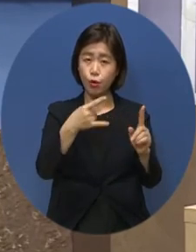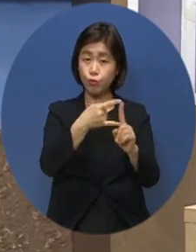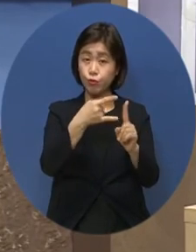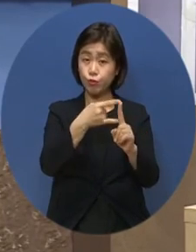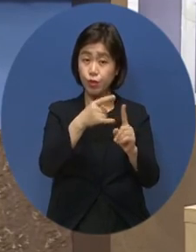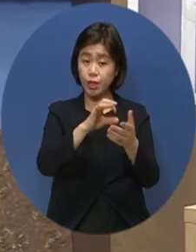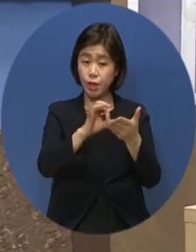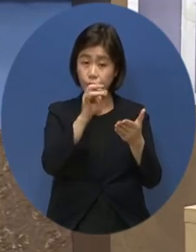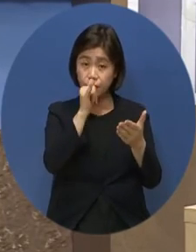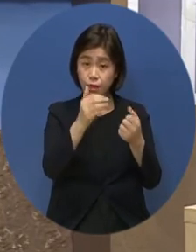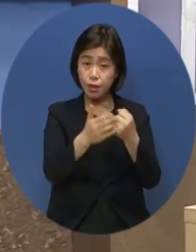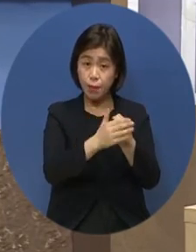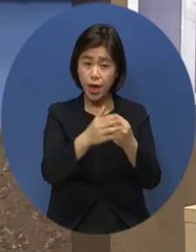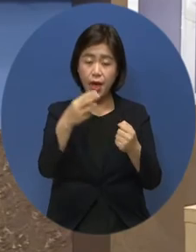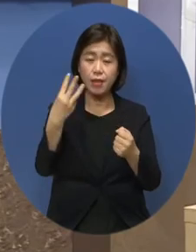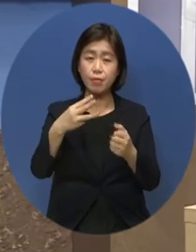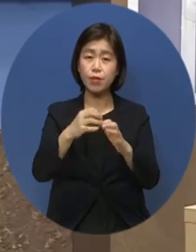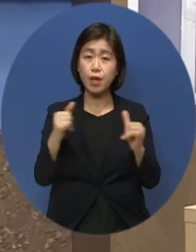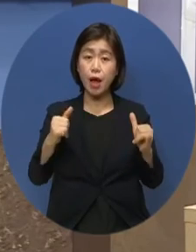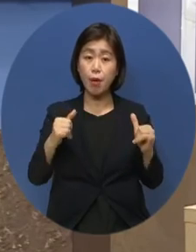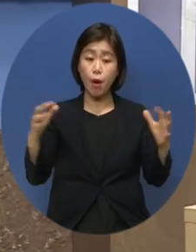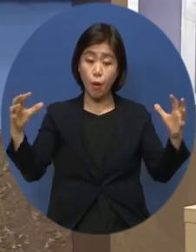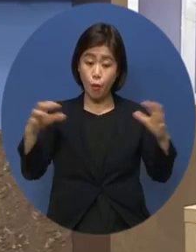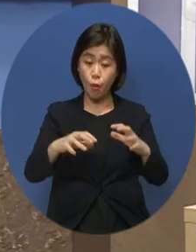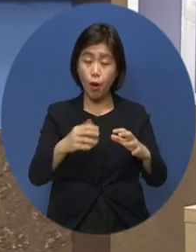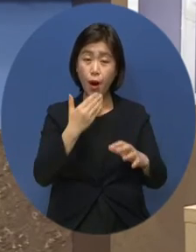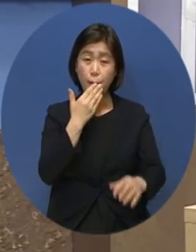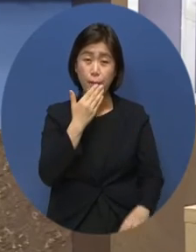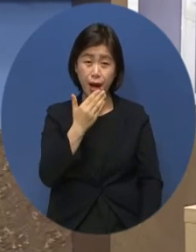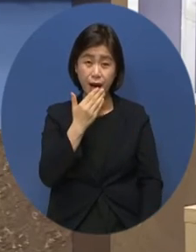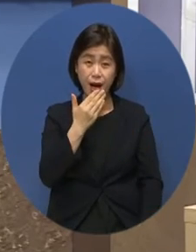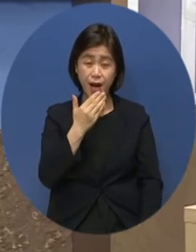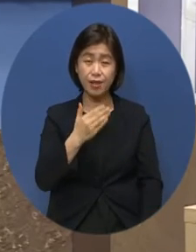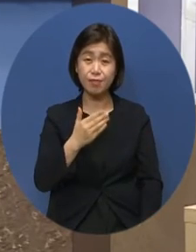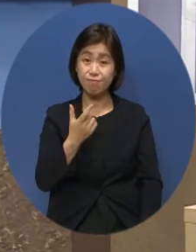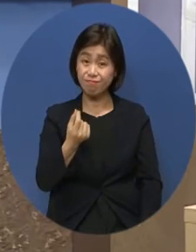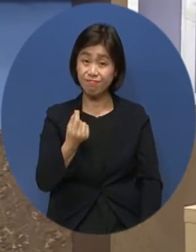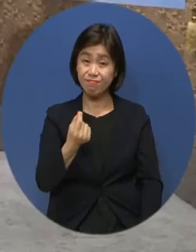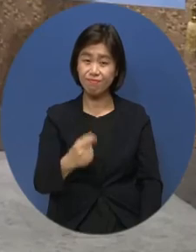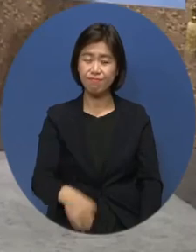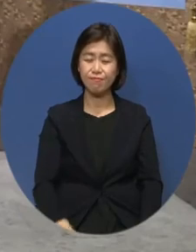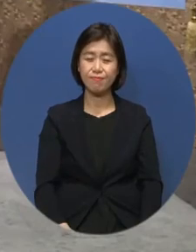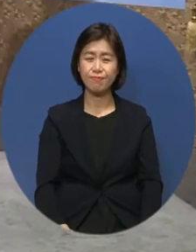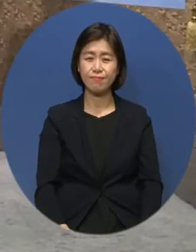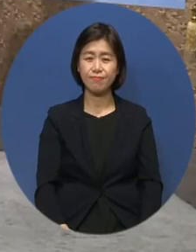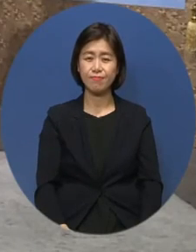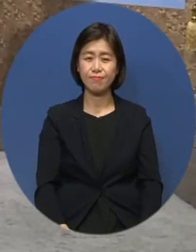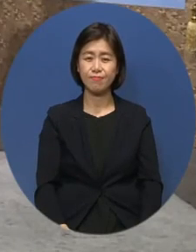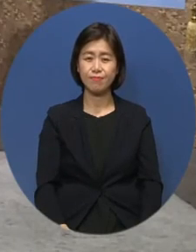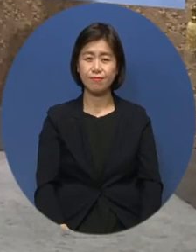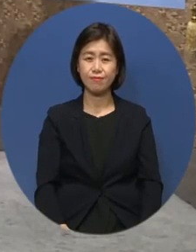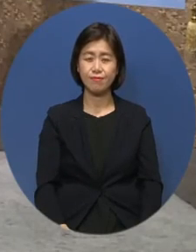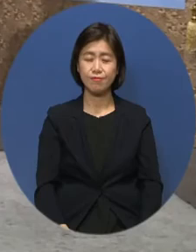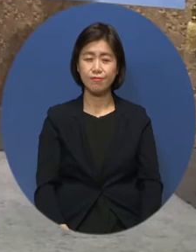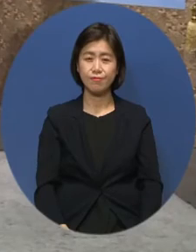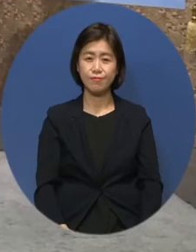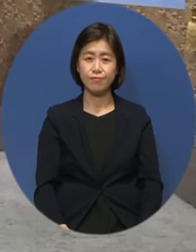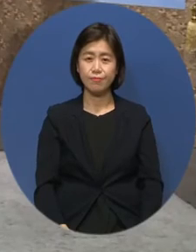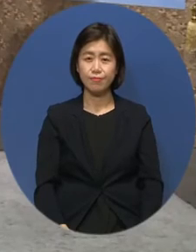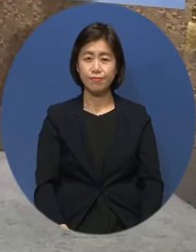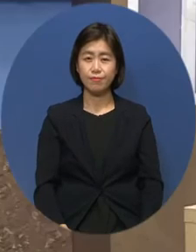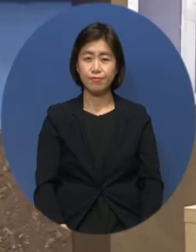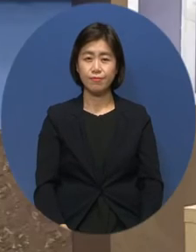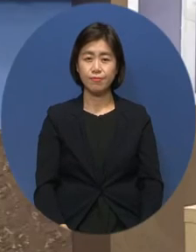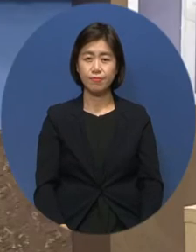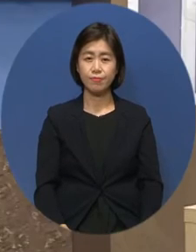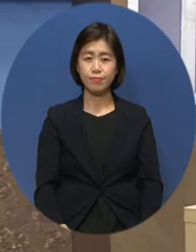각자의 위치에서 또 강한 마음으로 모일 수도 있었던 것 같습니다 네 그렇게 보여줍니다 예